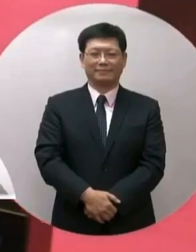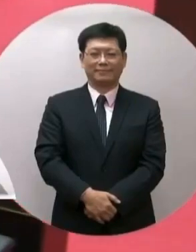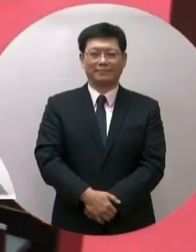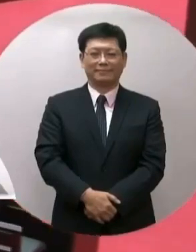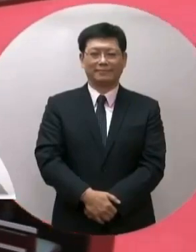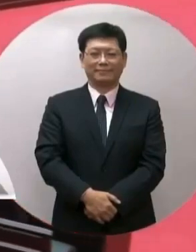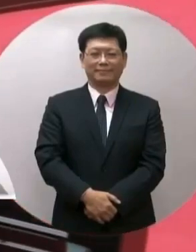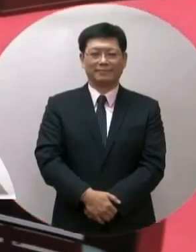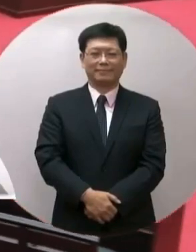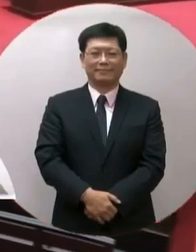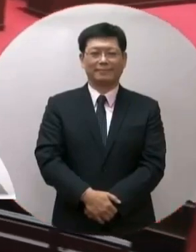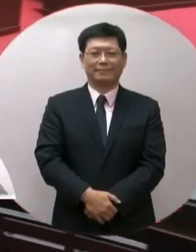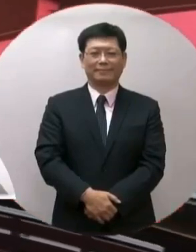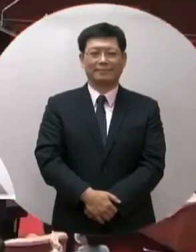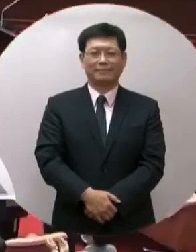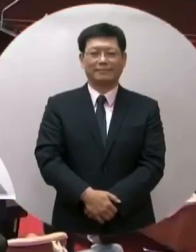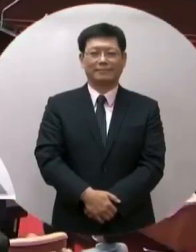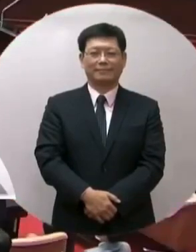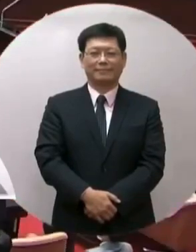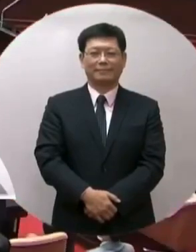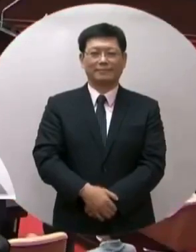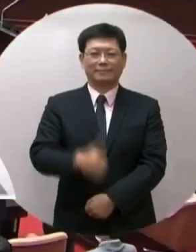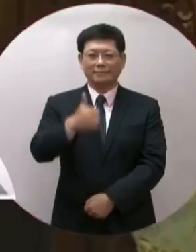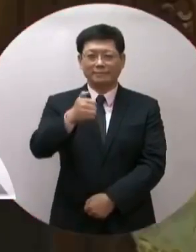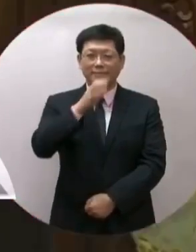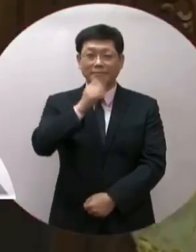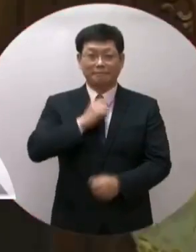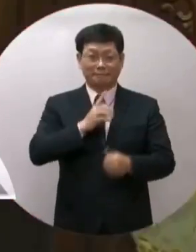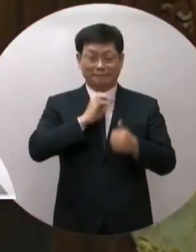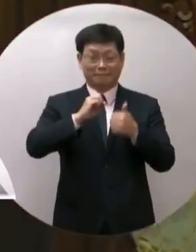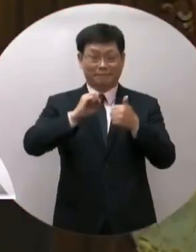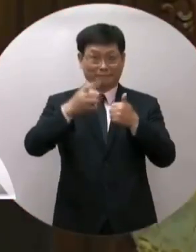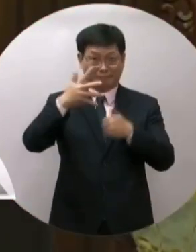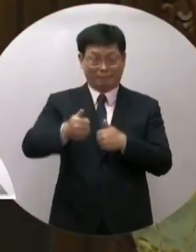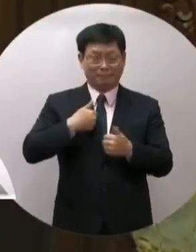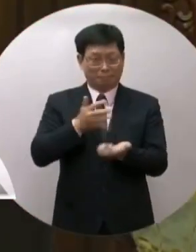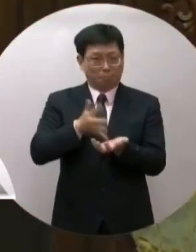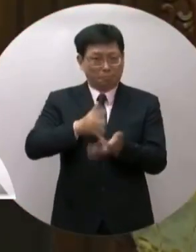谢谢韦德奇议长精彩的演说。